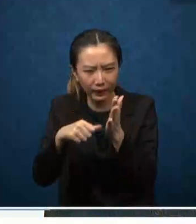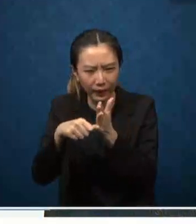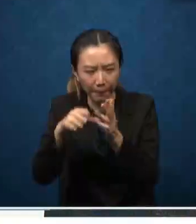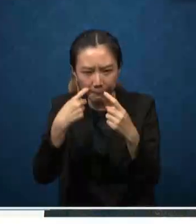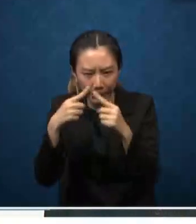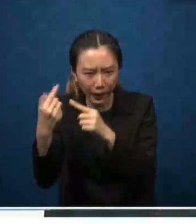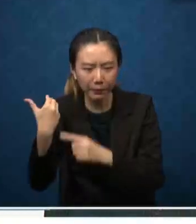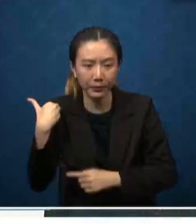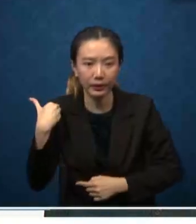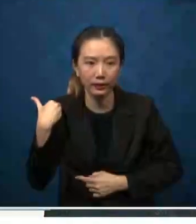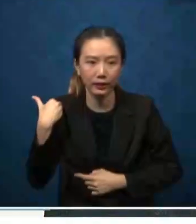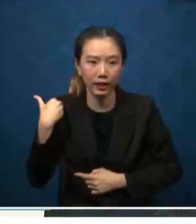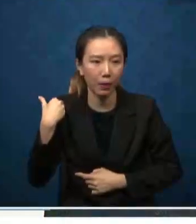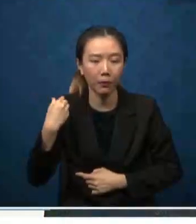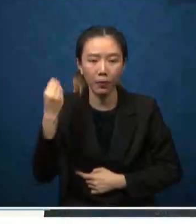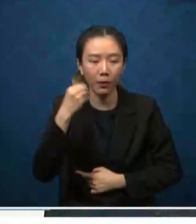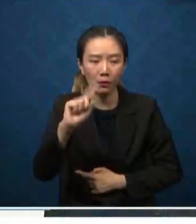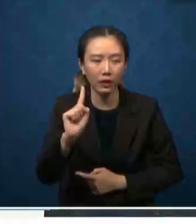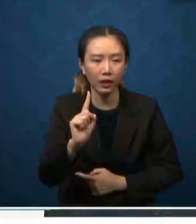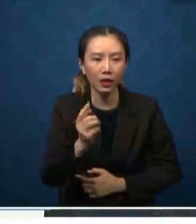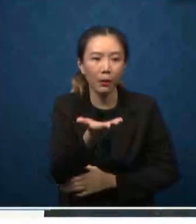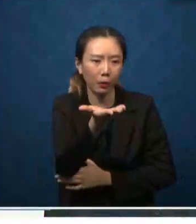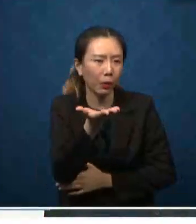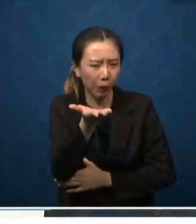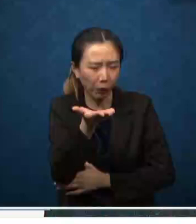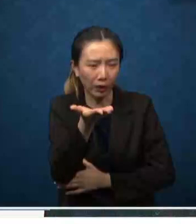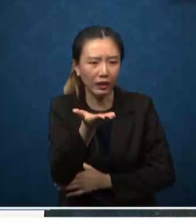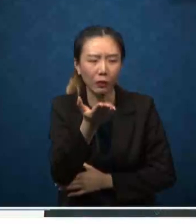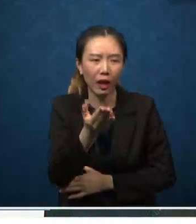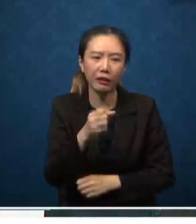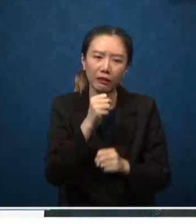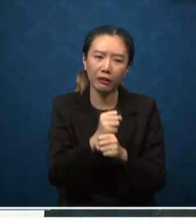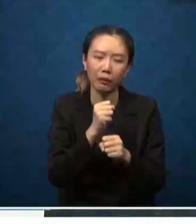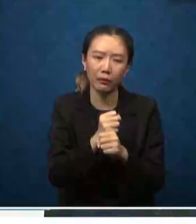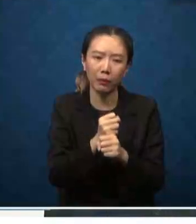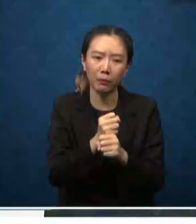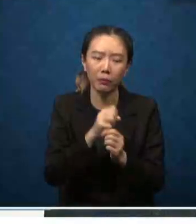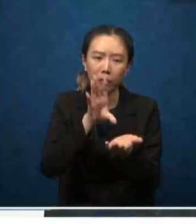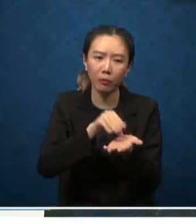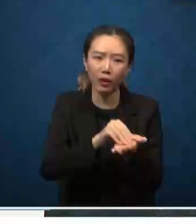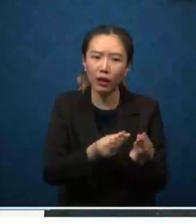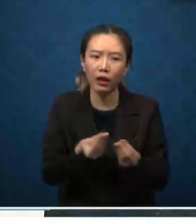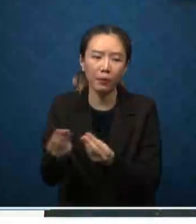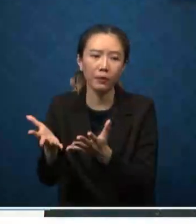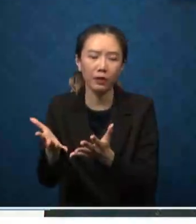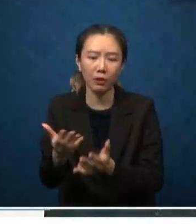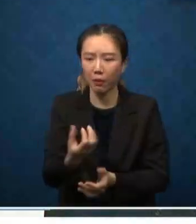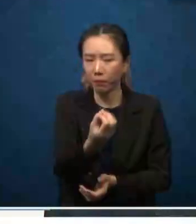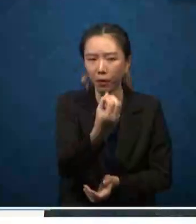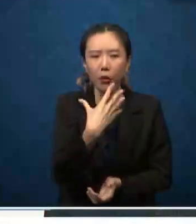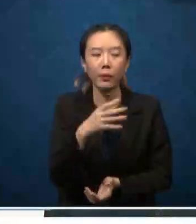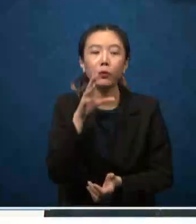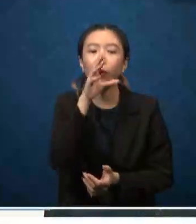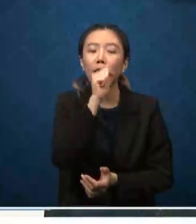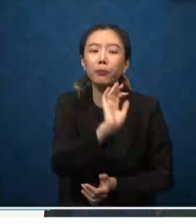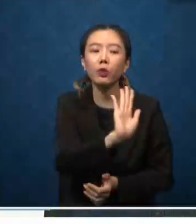มันหลายๆครั้งที่เราขอไปแล้วก็ไม่ค่อยได้ข้อมูลมาโดยอ้างว่าเป็นความลับของลูกค้าก็ดีเป็น